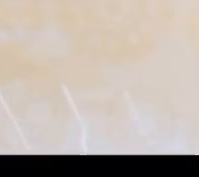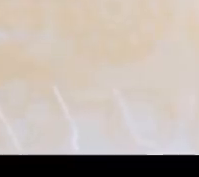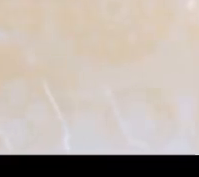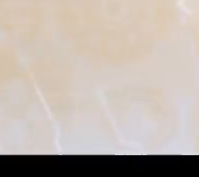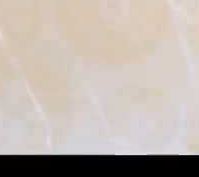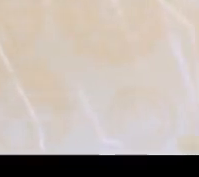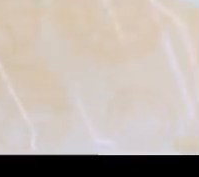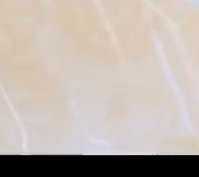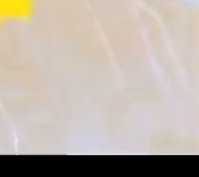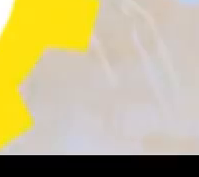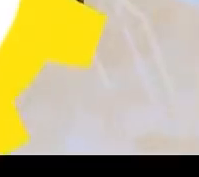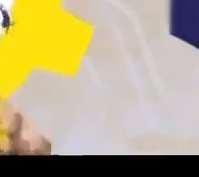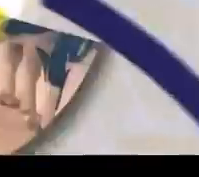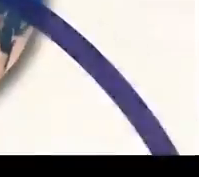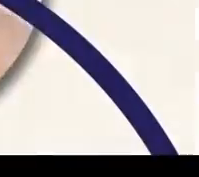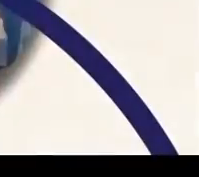A été offert par le FPI.